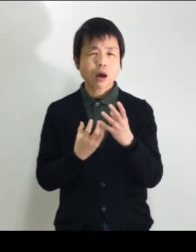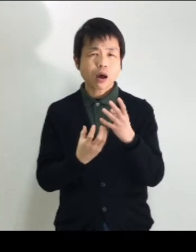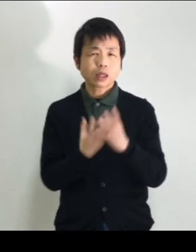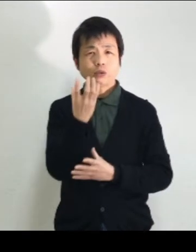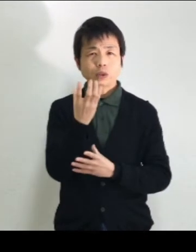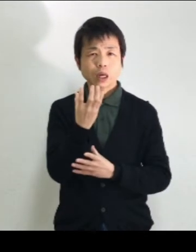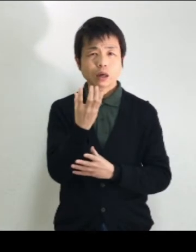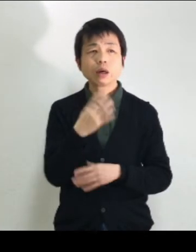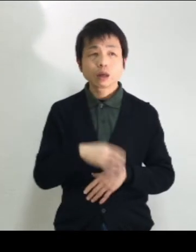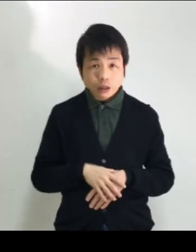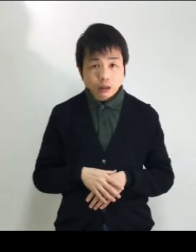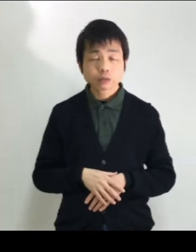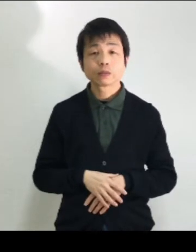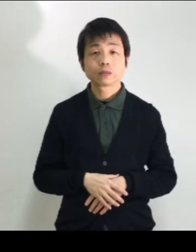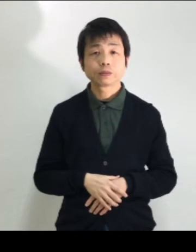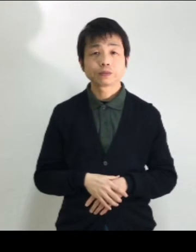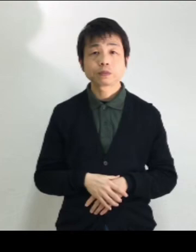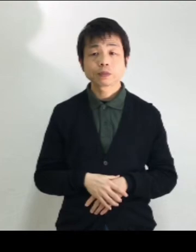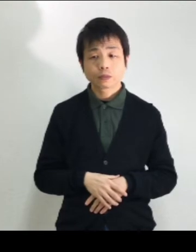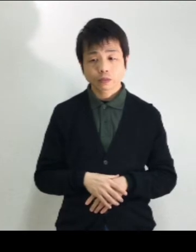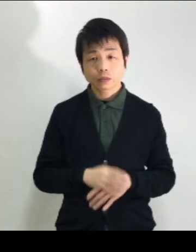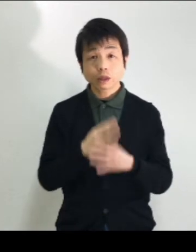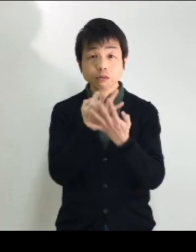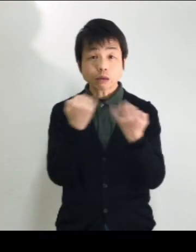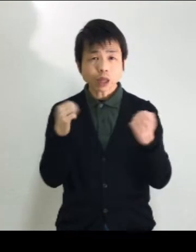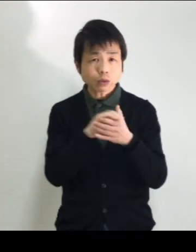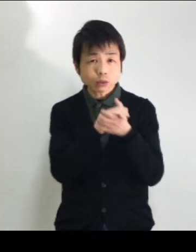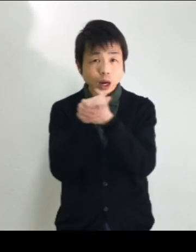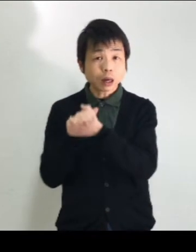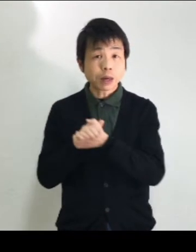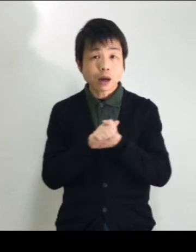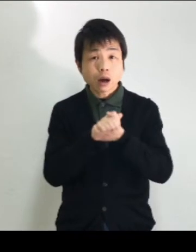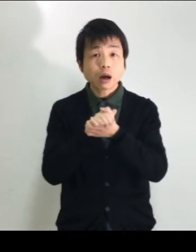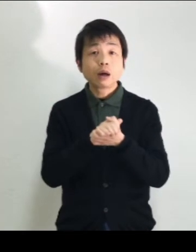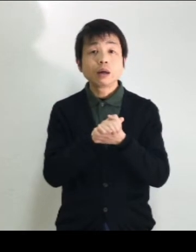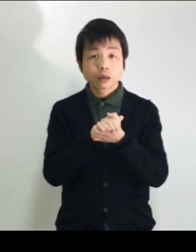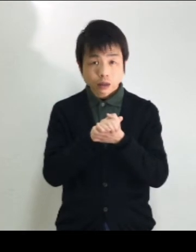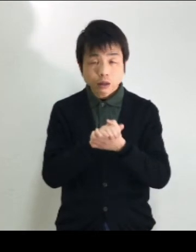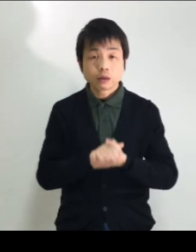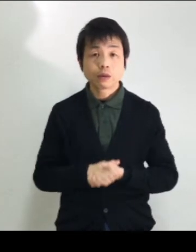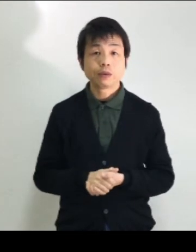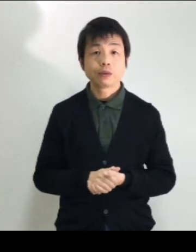ったっていうところで、まあ、たくさんの仲間たちが、